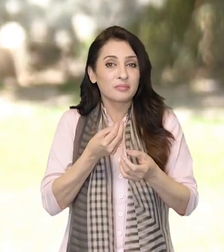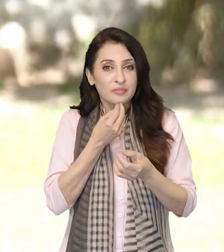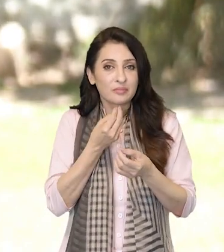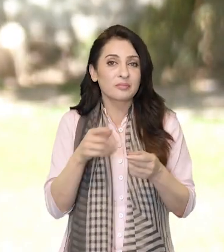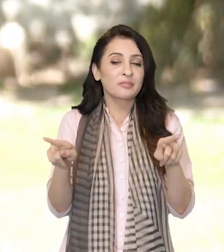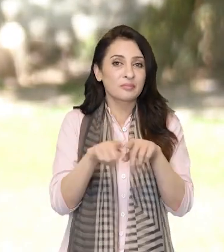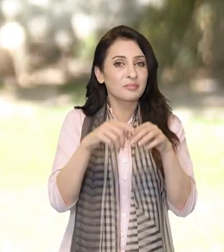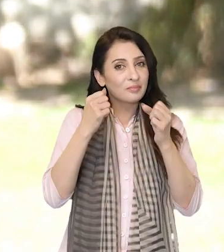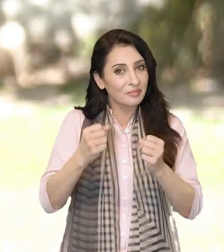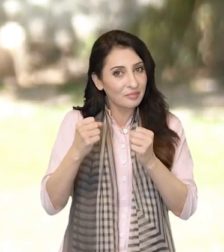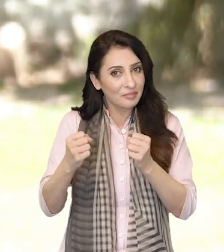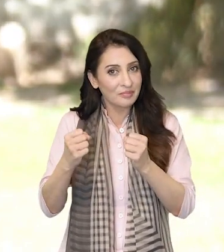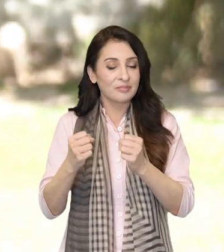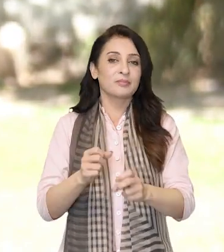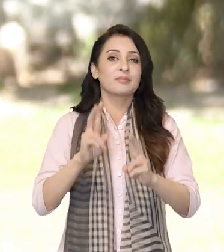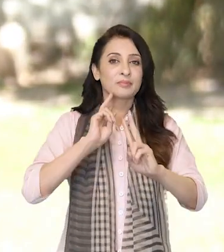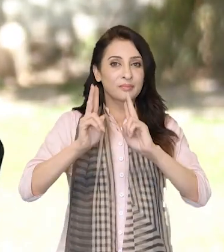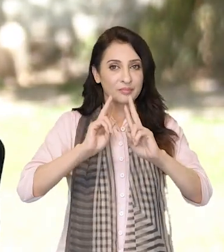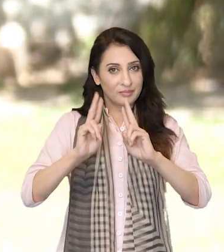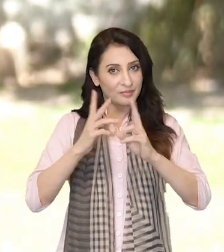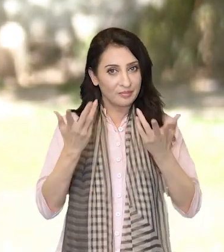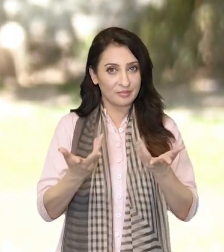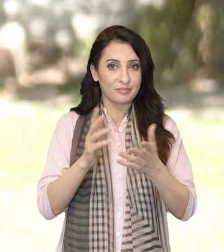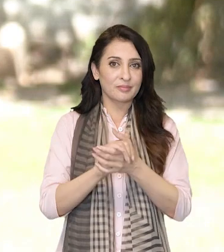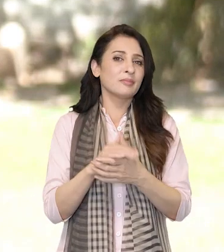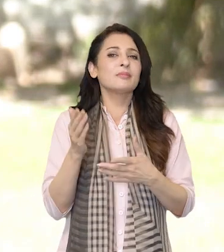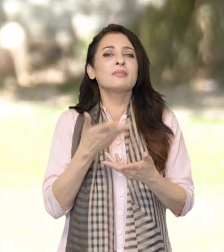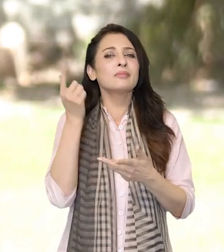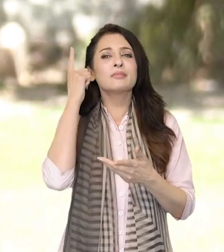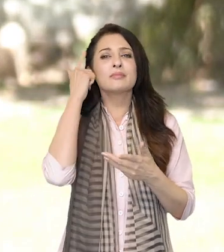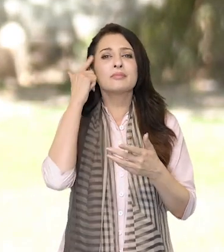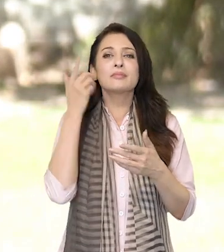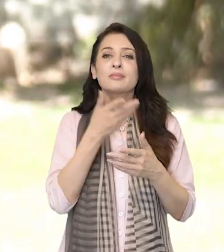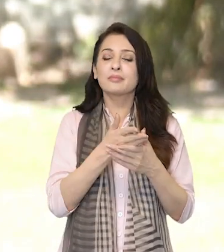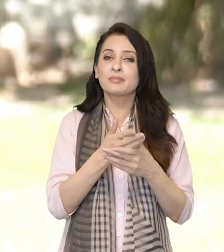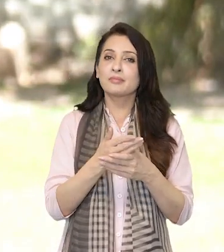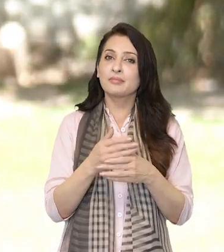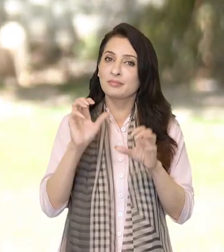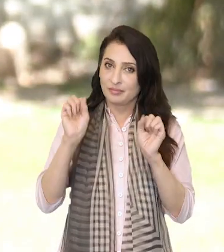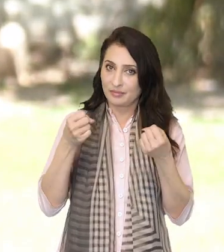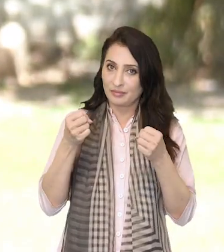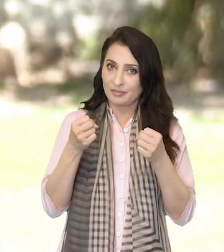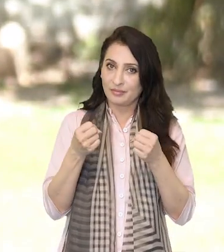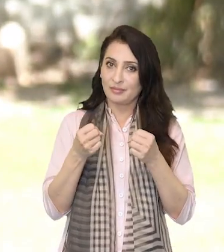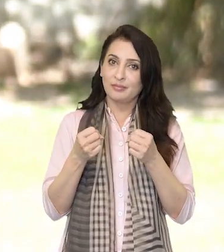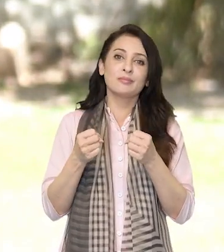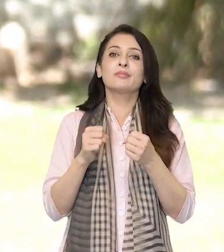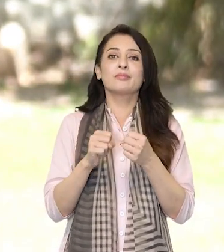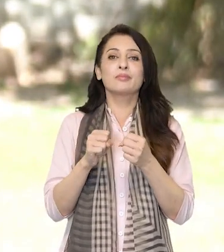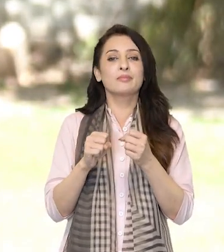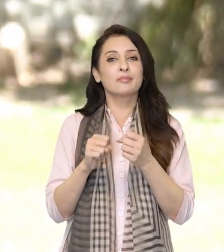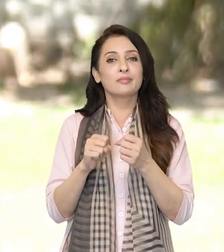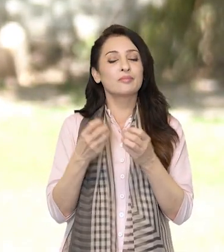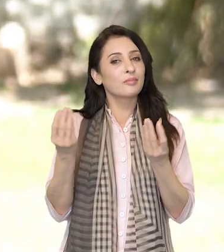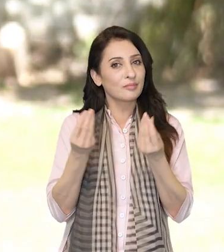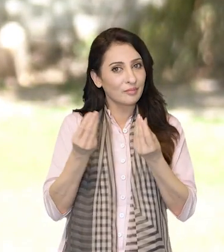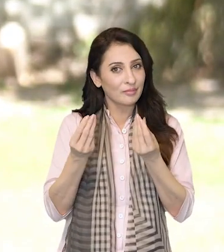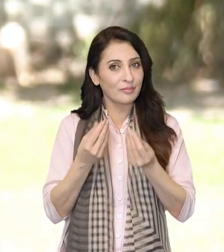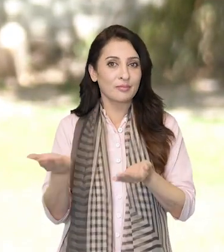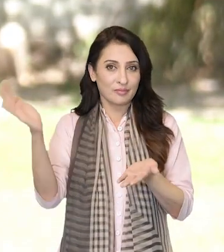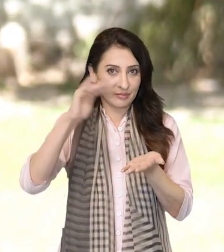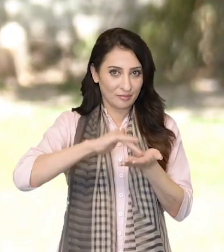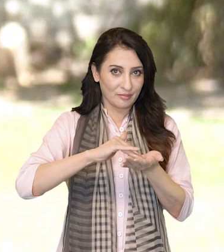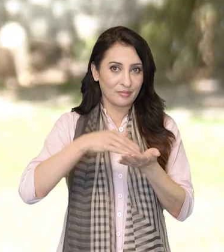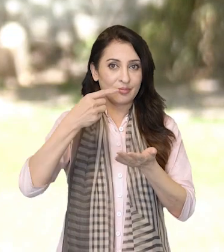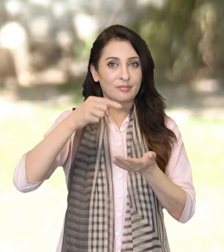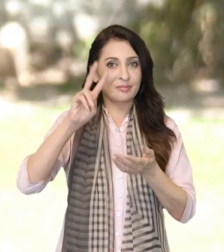जिन औरतों के पास कोई नहीं है उनके पास बैठें, उनसे बात करें। अगर आपको लगता है, कोई किसी को भी लगता है कि वो ये कर सकते हैं, तो प्लीज़ हमारे साथ गेट